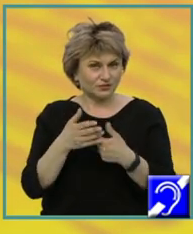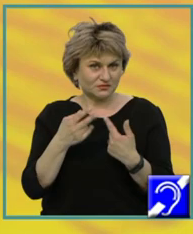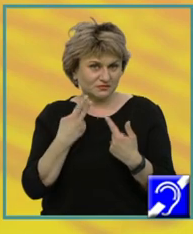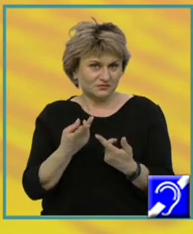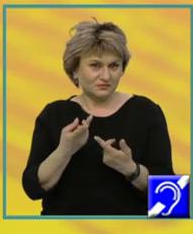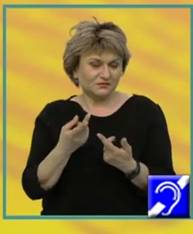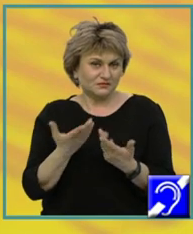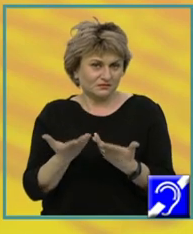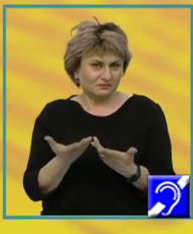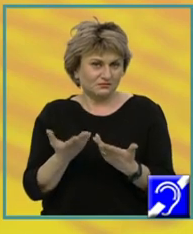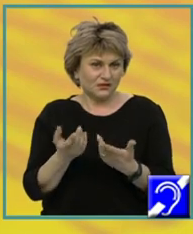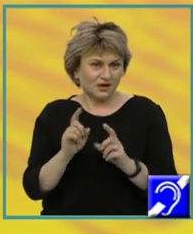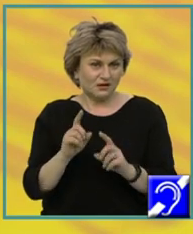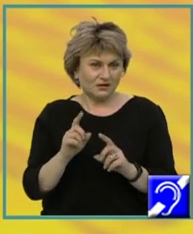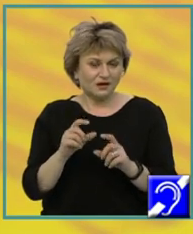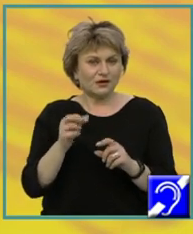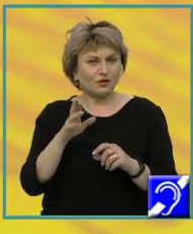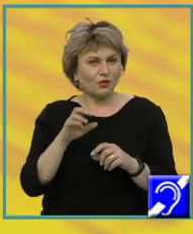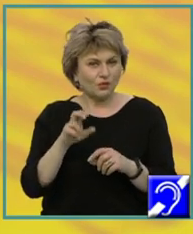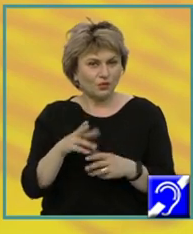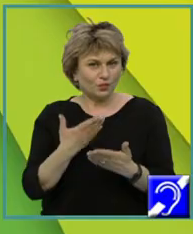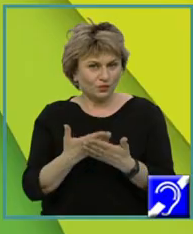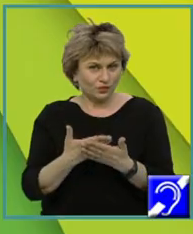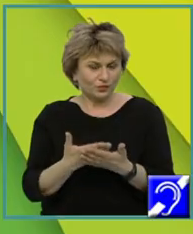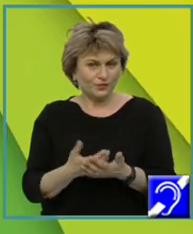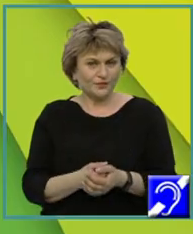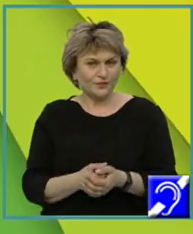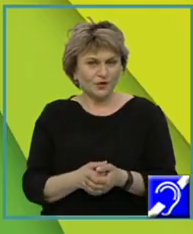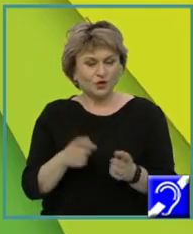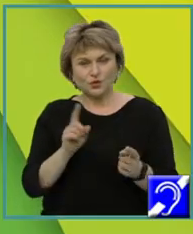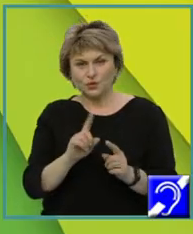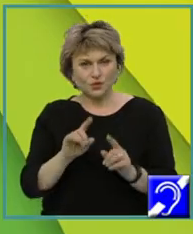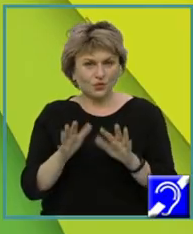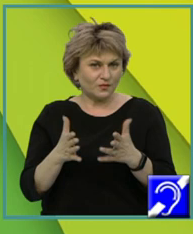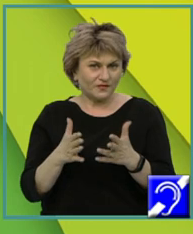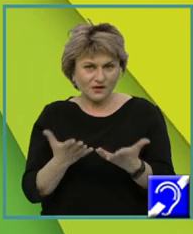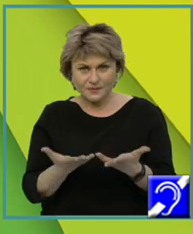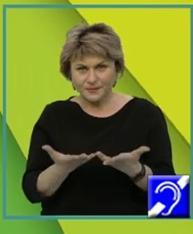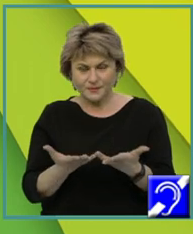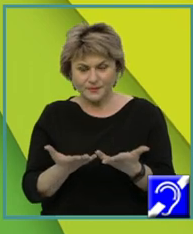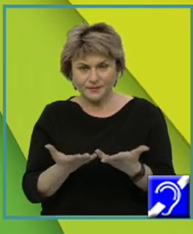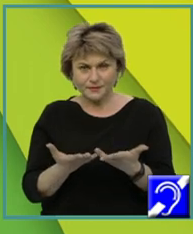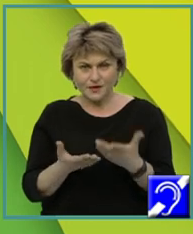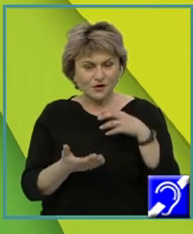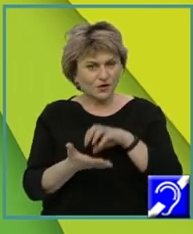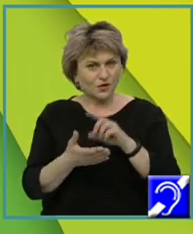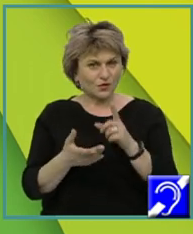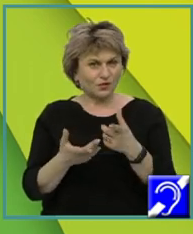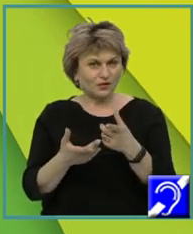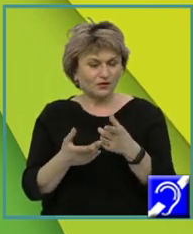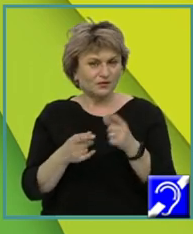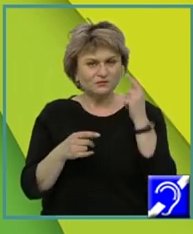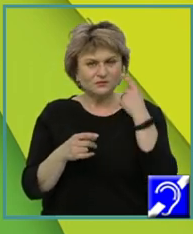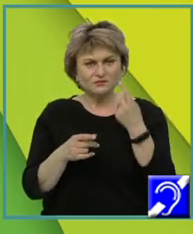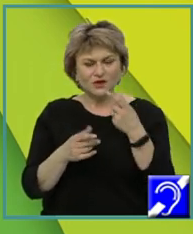de vedere al eroului experimentator nu cumva Și aici este locul unde va juca să vă